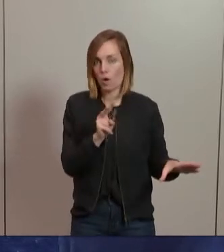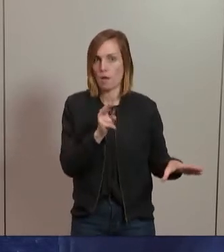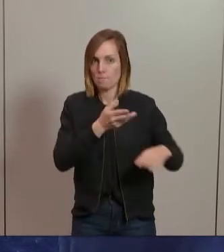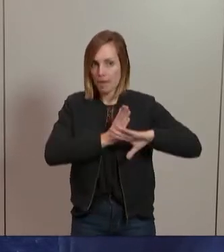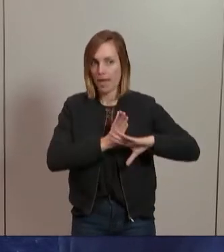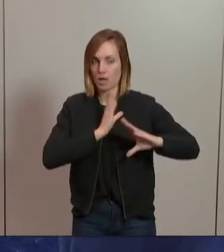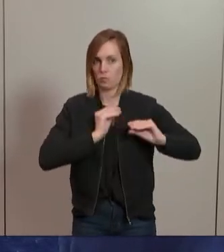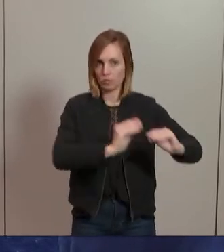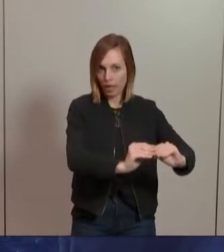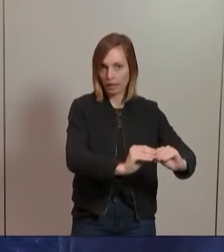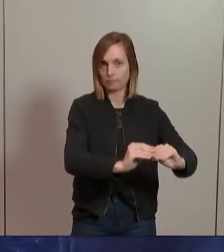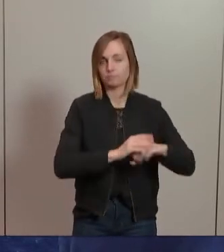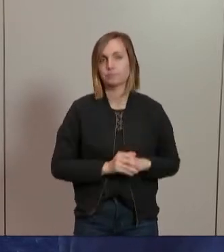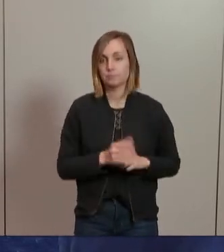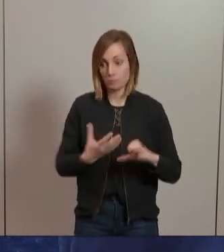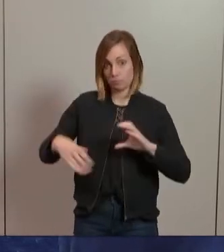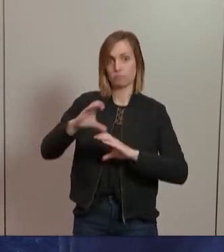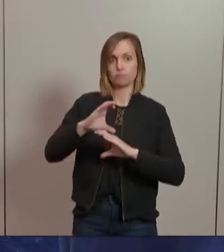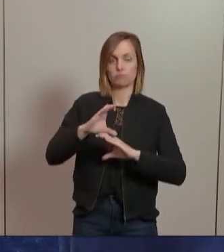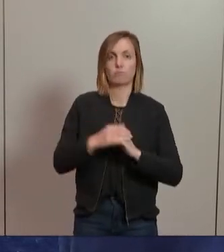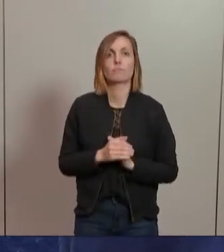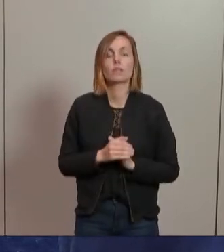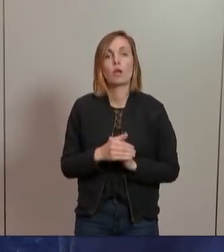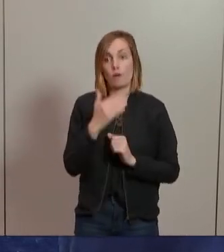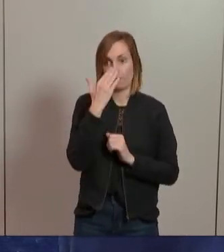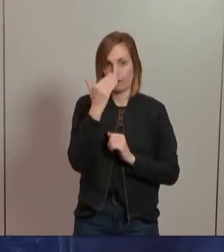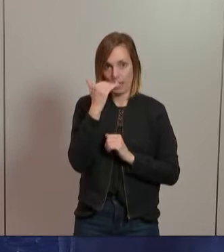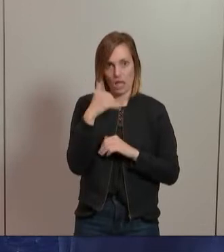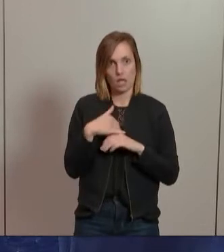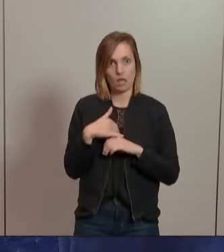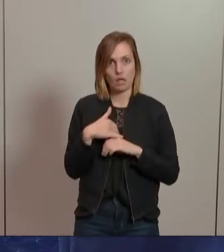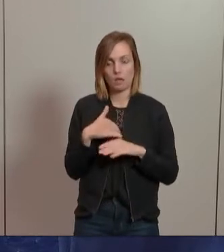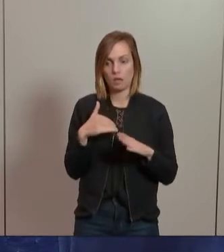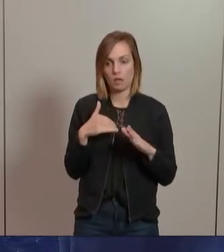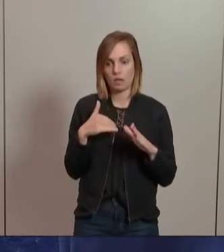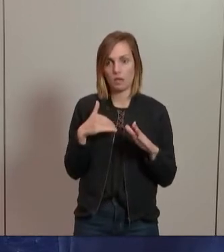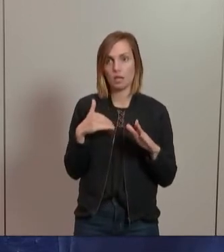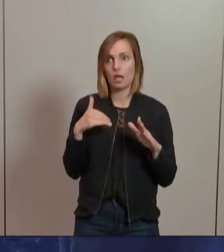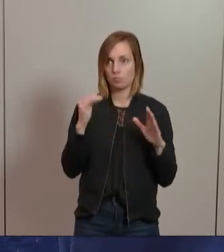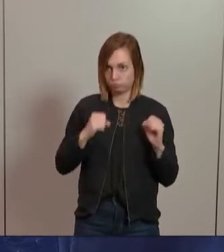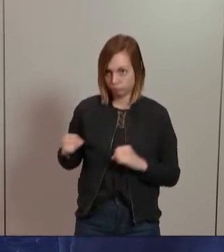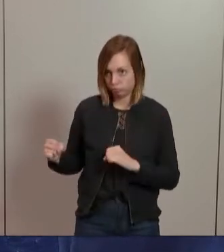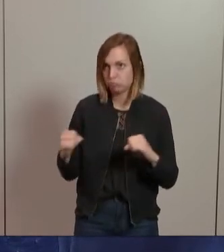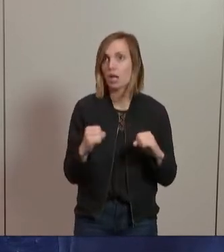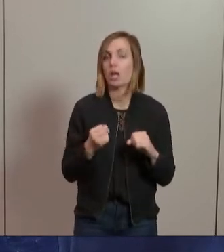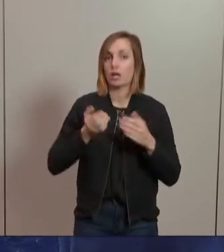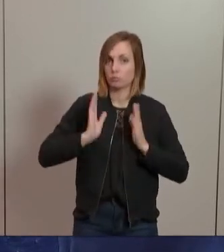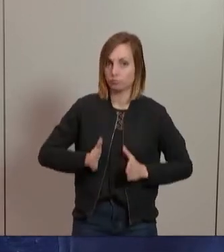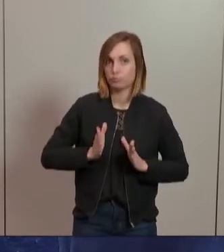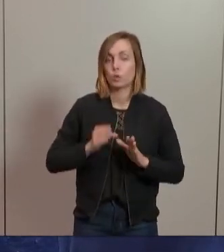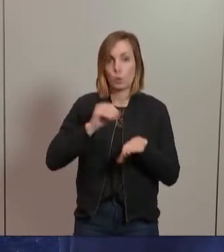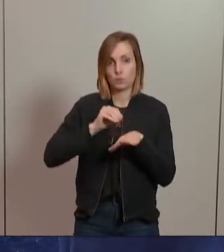l'action des communes. Quel est le calendrier ? Au mois de février, les dernières communes de la métropole délibère. Le conseil